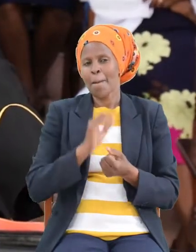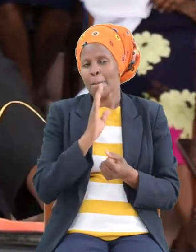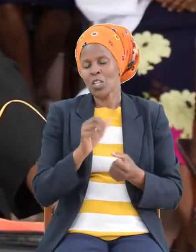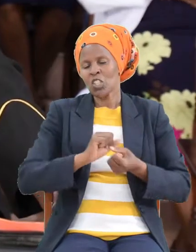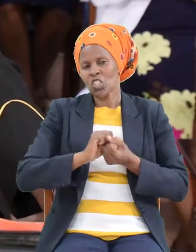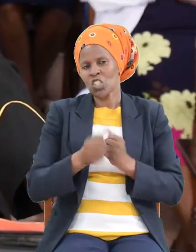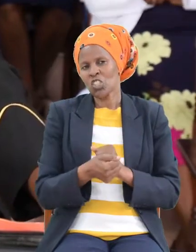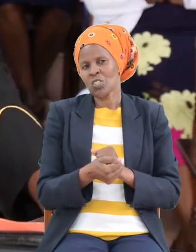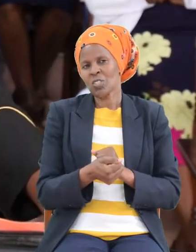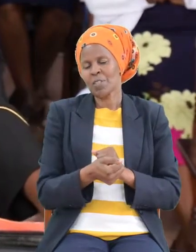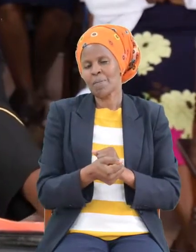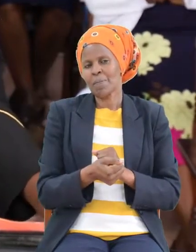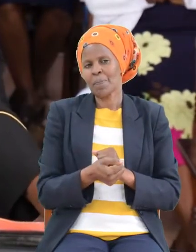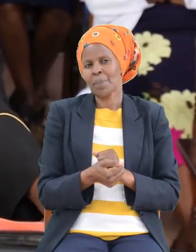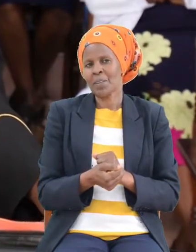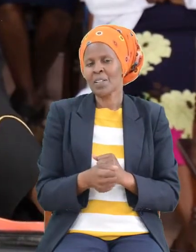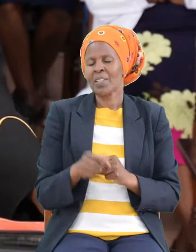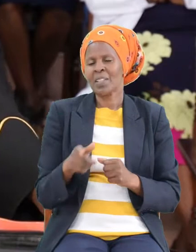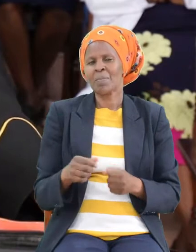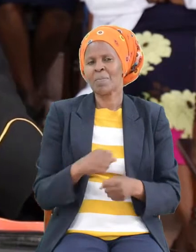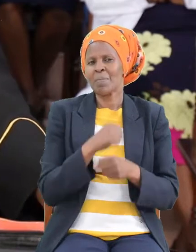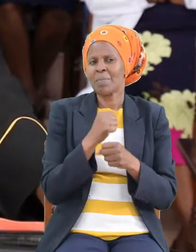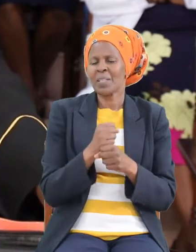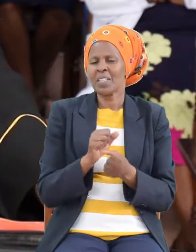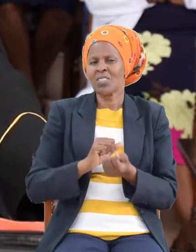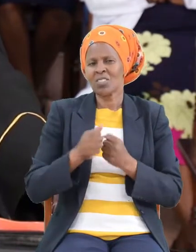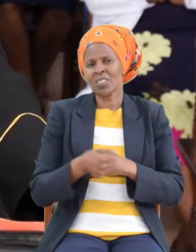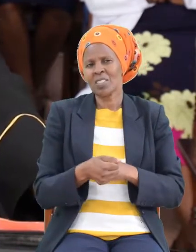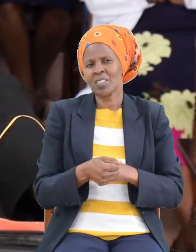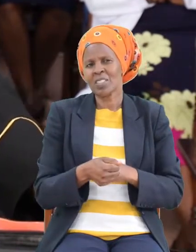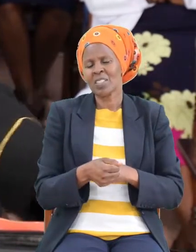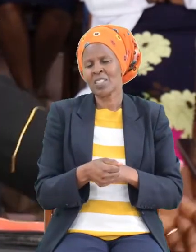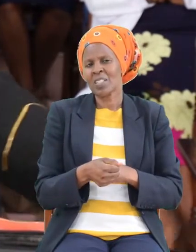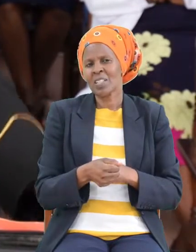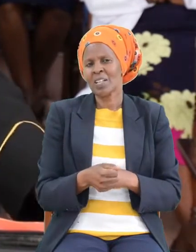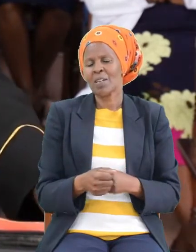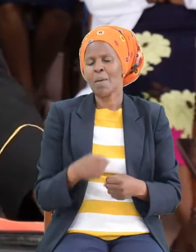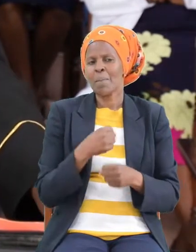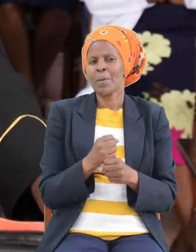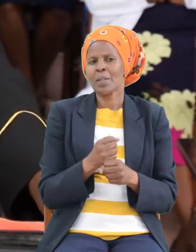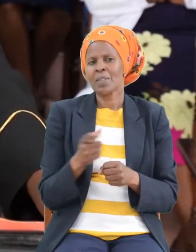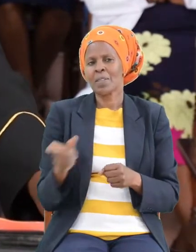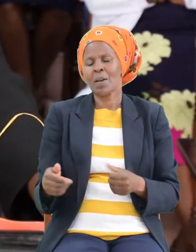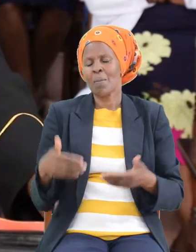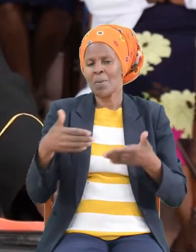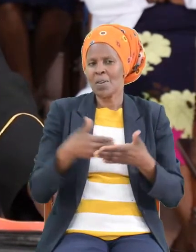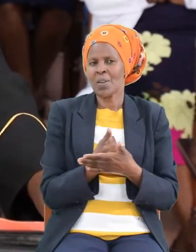Na tena jinsi ya kuwabadilisha na pia kuwafanya upya, tunaambia,